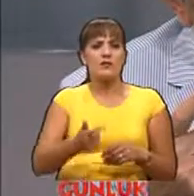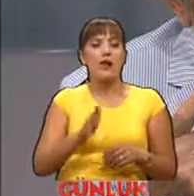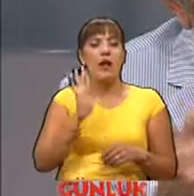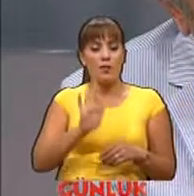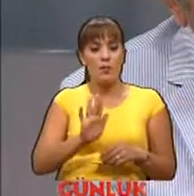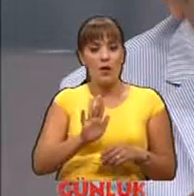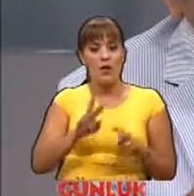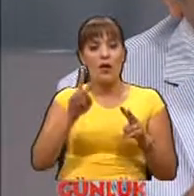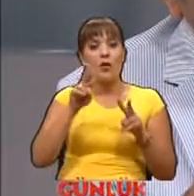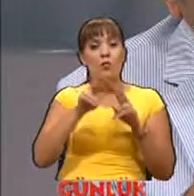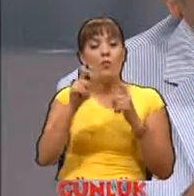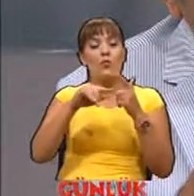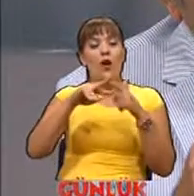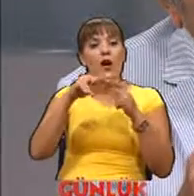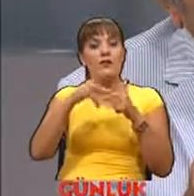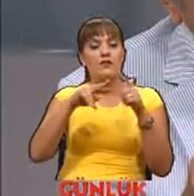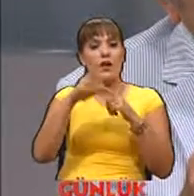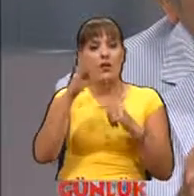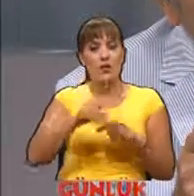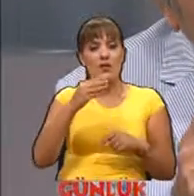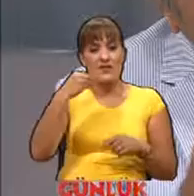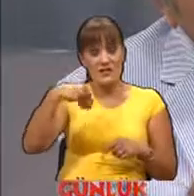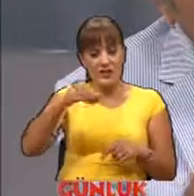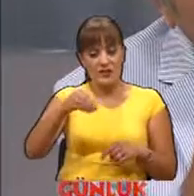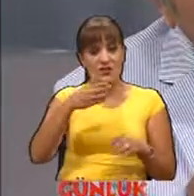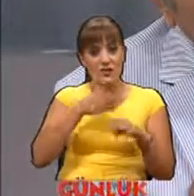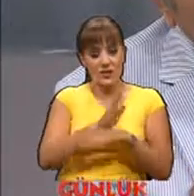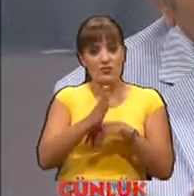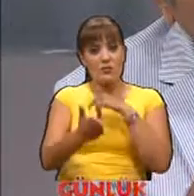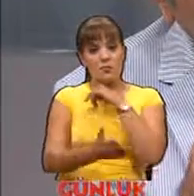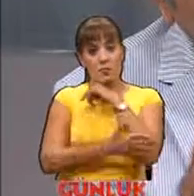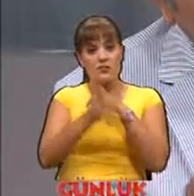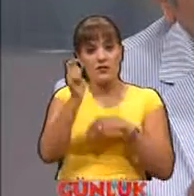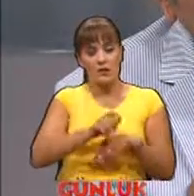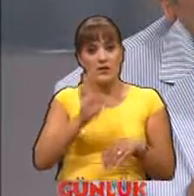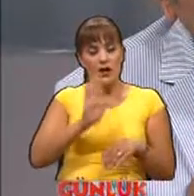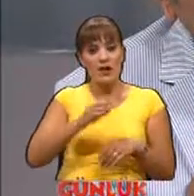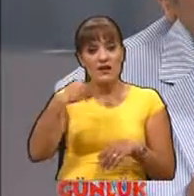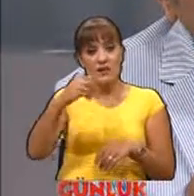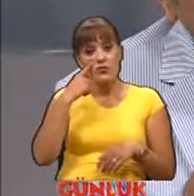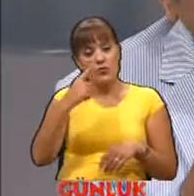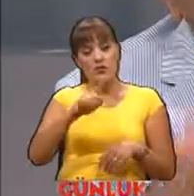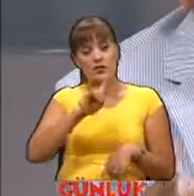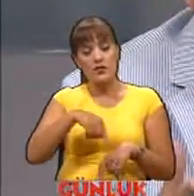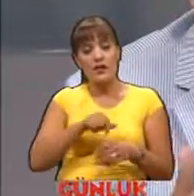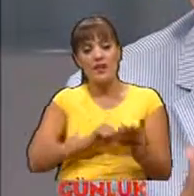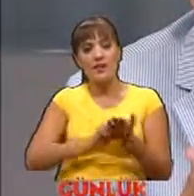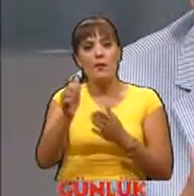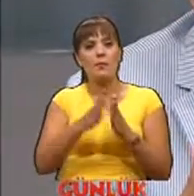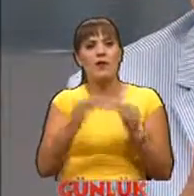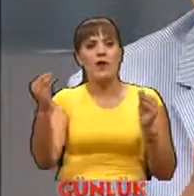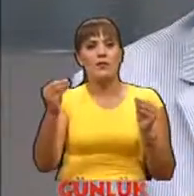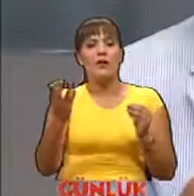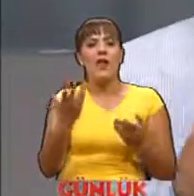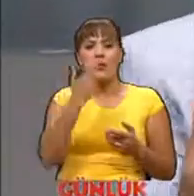Ama muazza olduğunda o daha satış, beter bir durum. Gerçekte anlaşıldı, bağış yaptığınız halde satış gösterdiğinizde tamamını